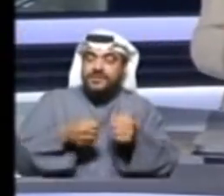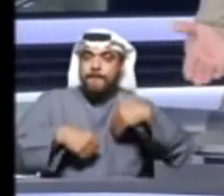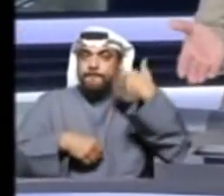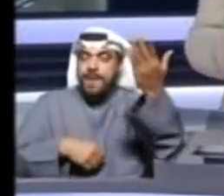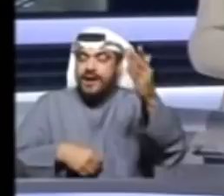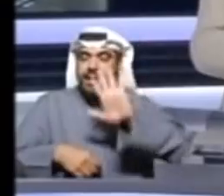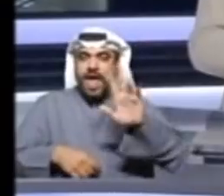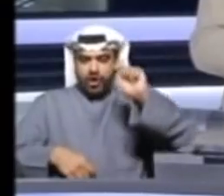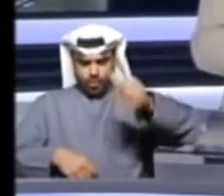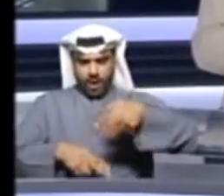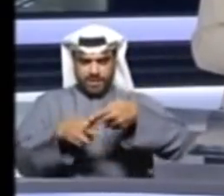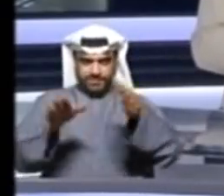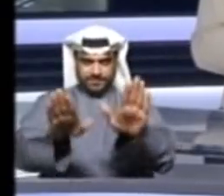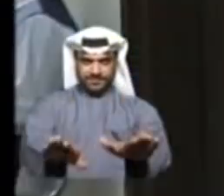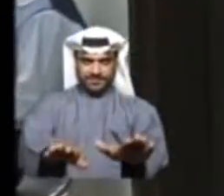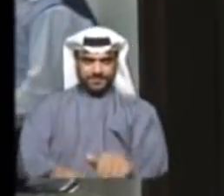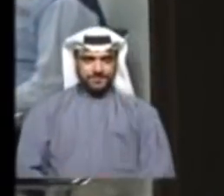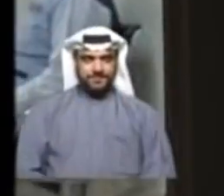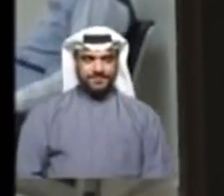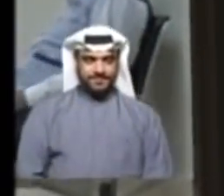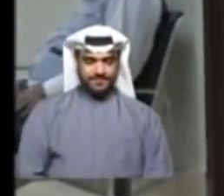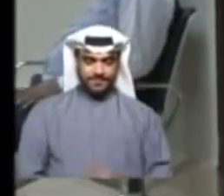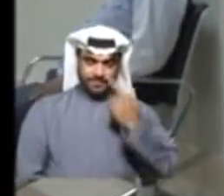نحو غير مدروس.